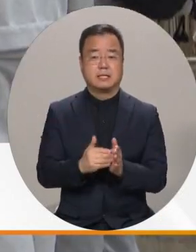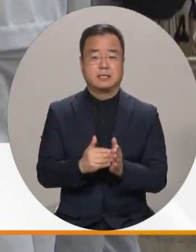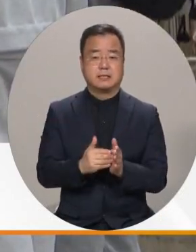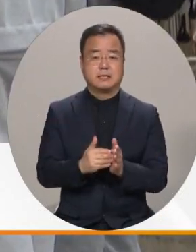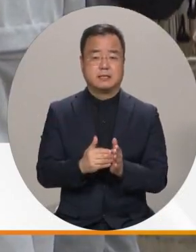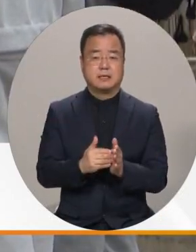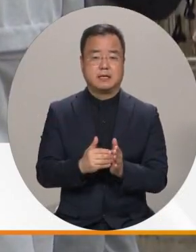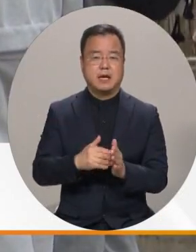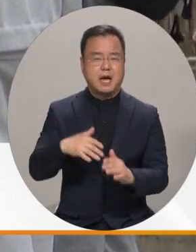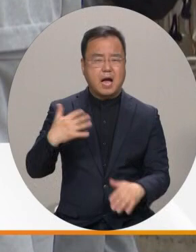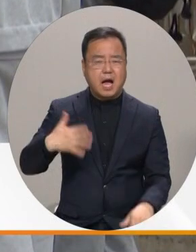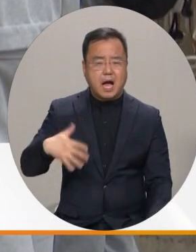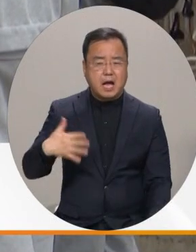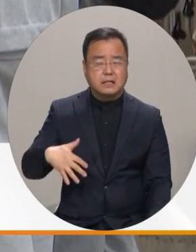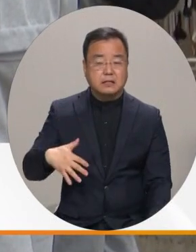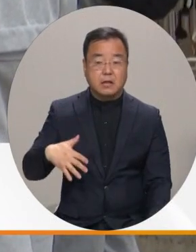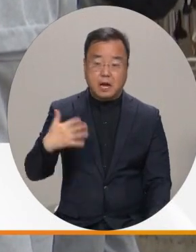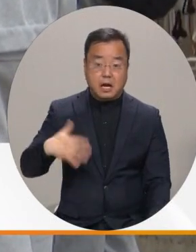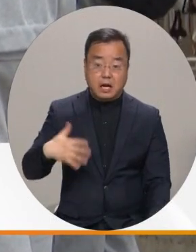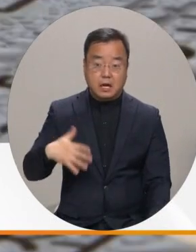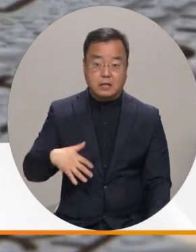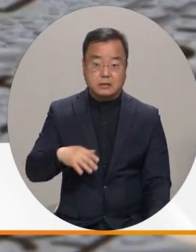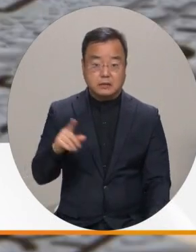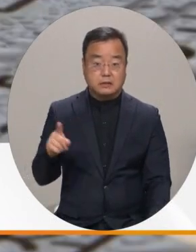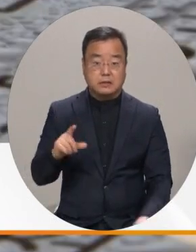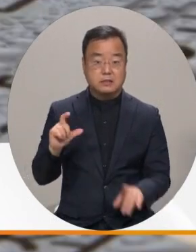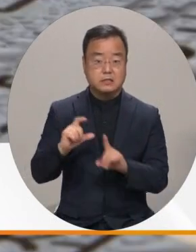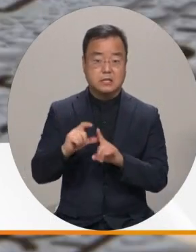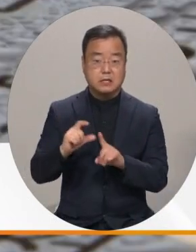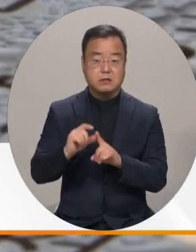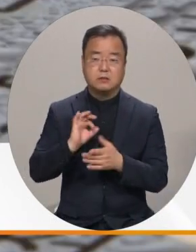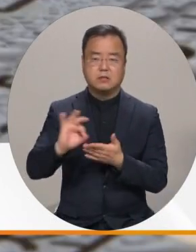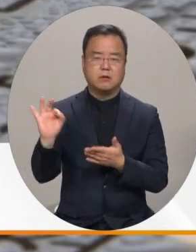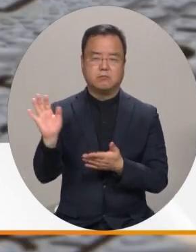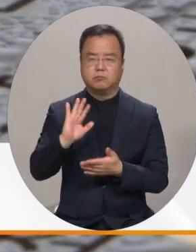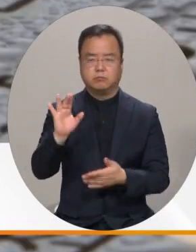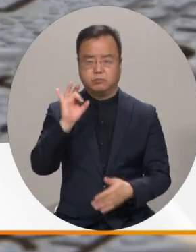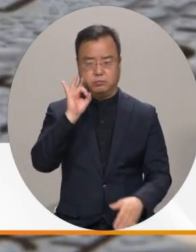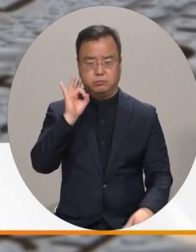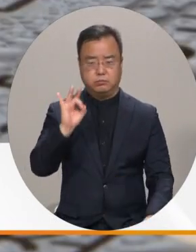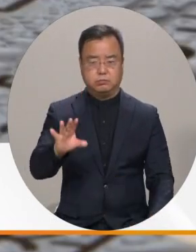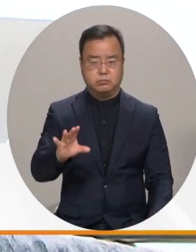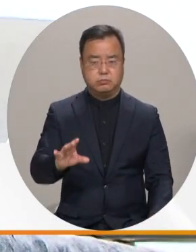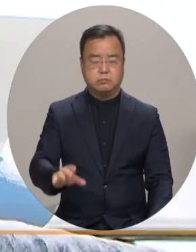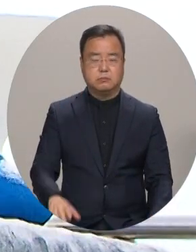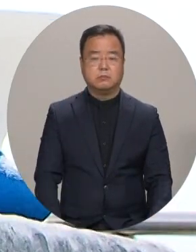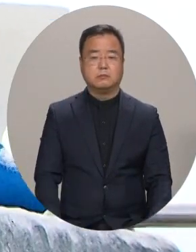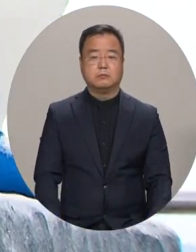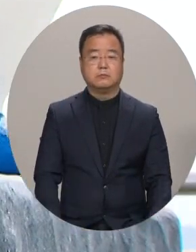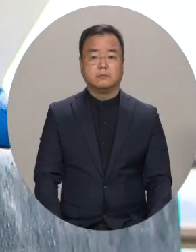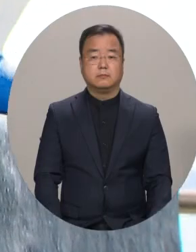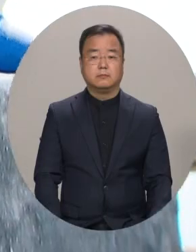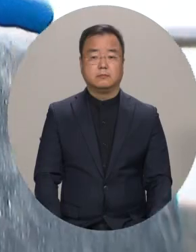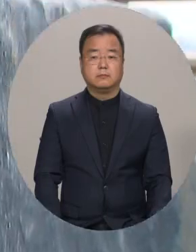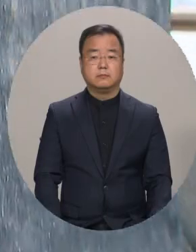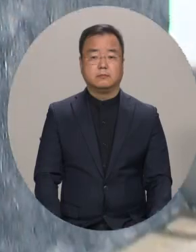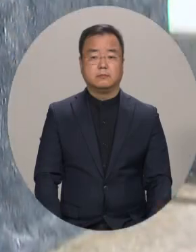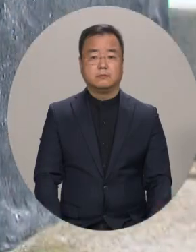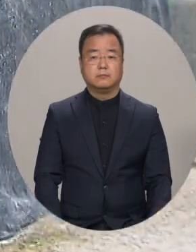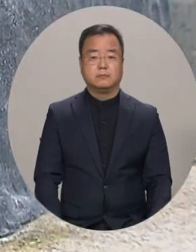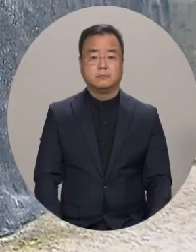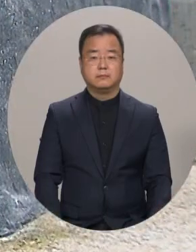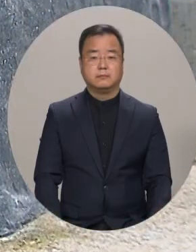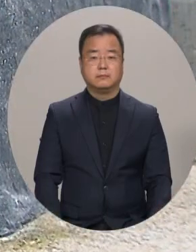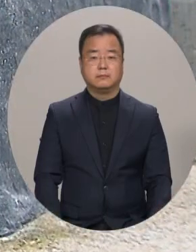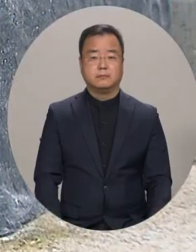때까지는 아직도라는 말을 저는 감히 써서는 안 된다고 봅니다 EBS 뉴스 황대원